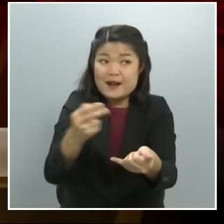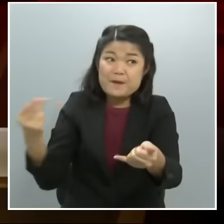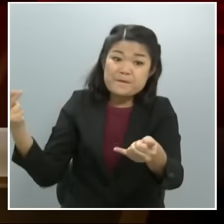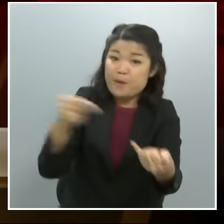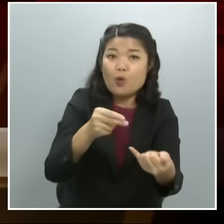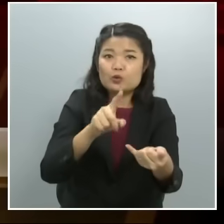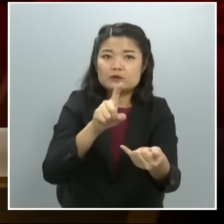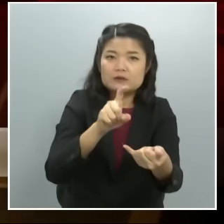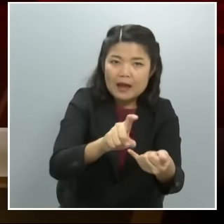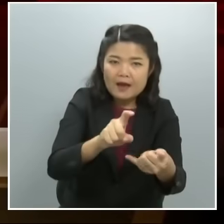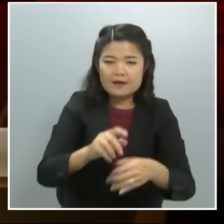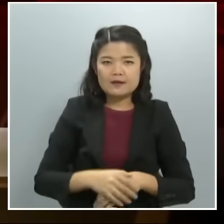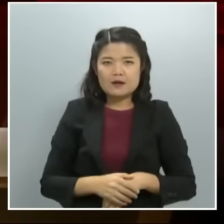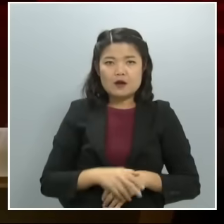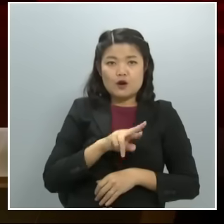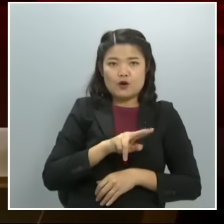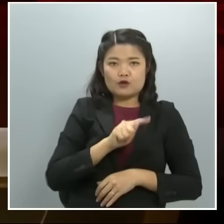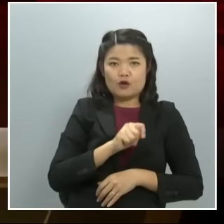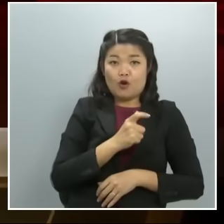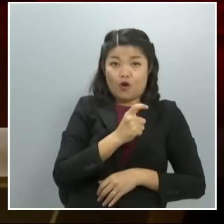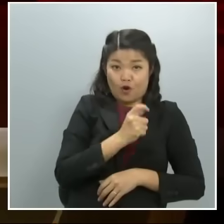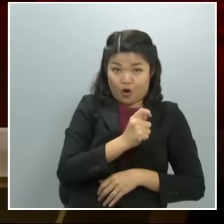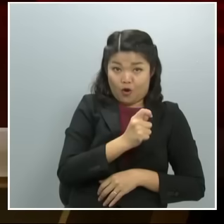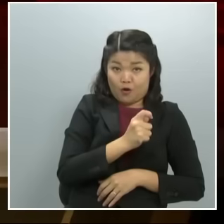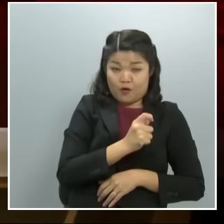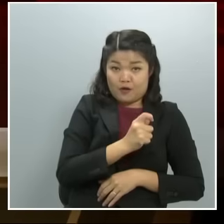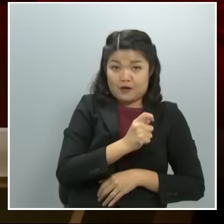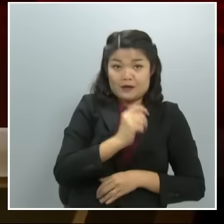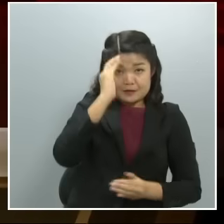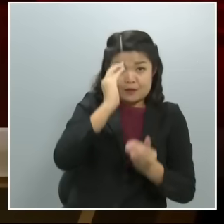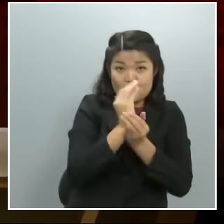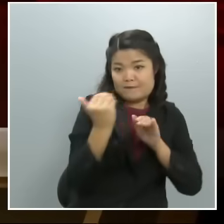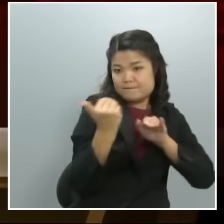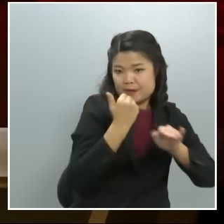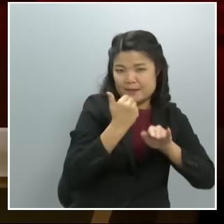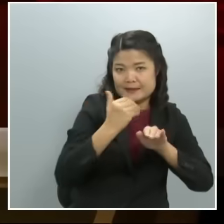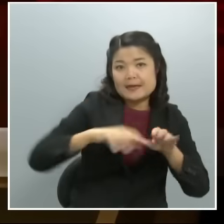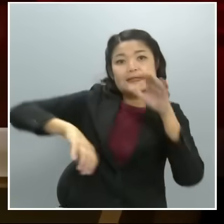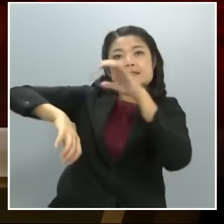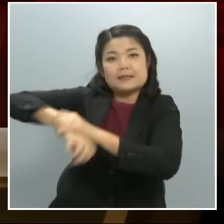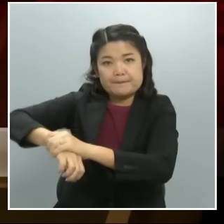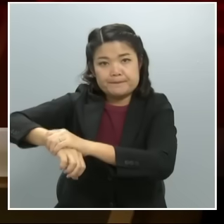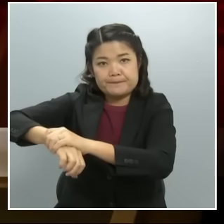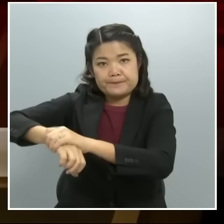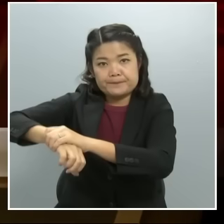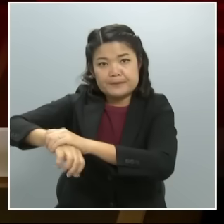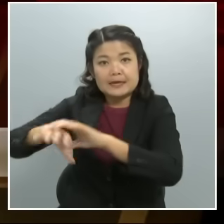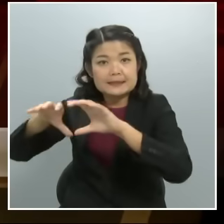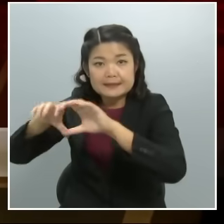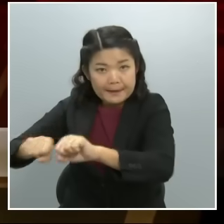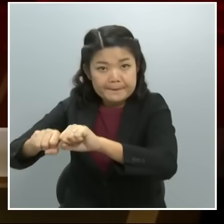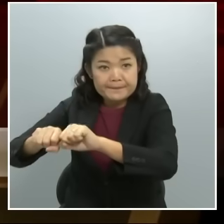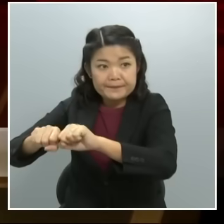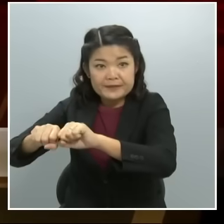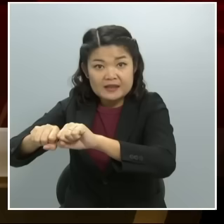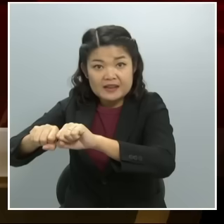วงได้เข้าไปจับกุมตัวนายธนันชัยหรือนายหน่องมือปืนนี่คนนี้แหละเข้าไปจับพร้อมกับแยก